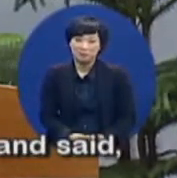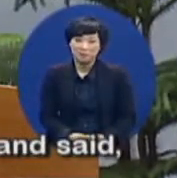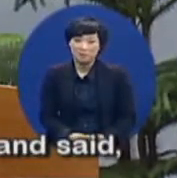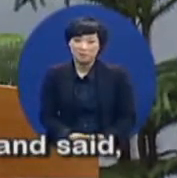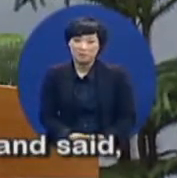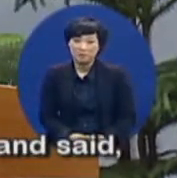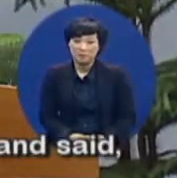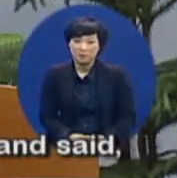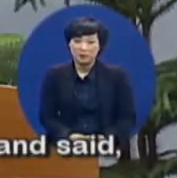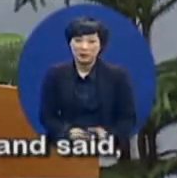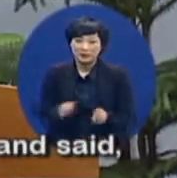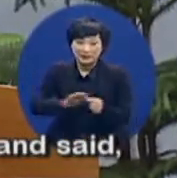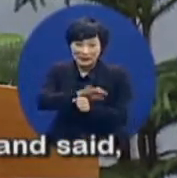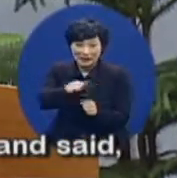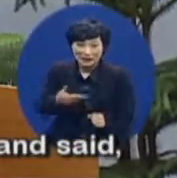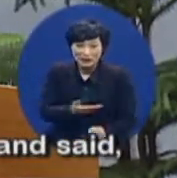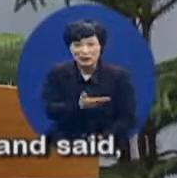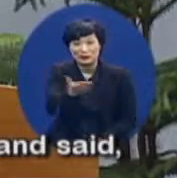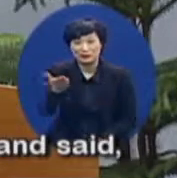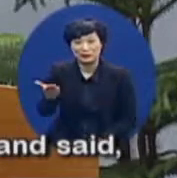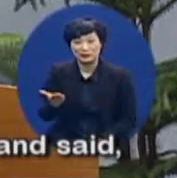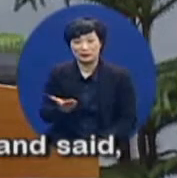역사를이는 사랑하는